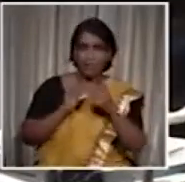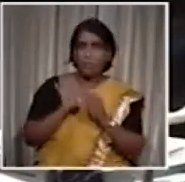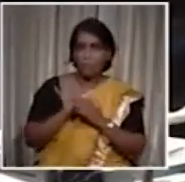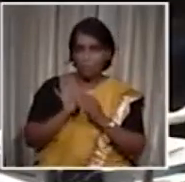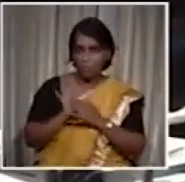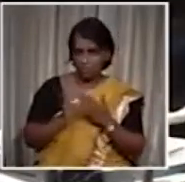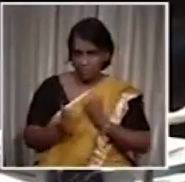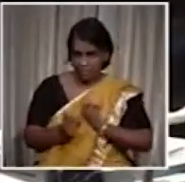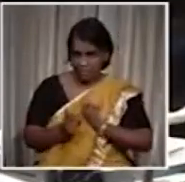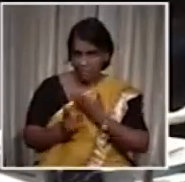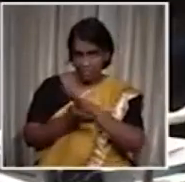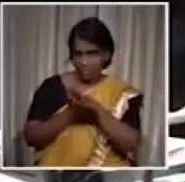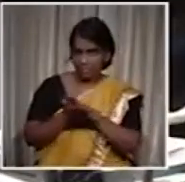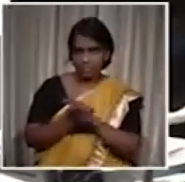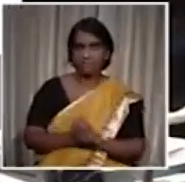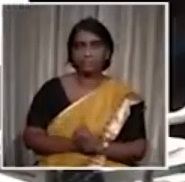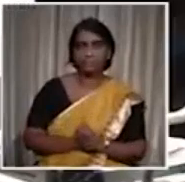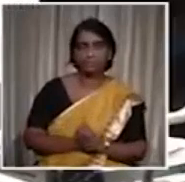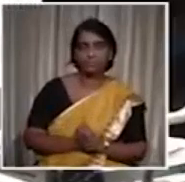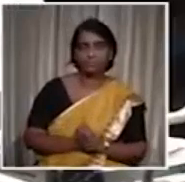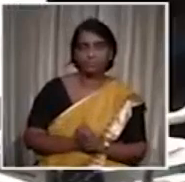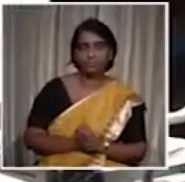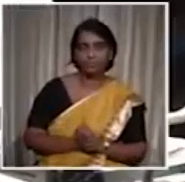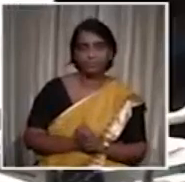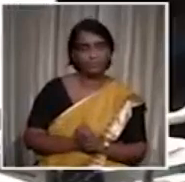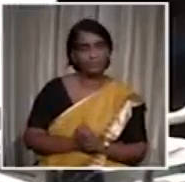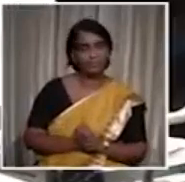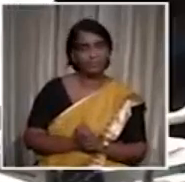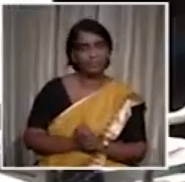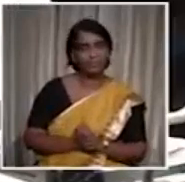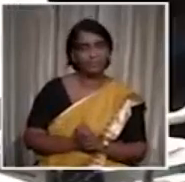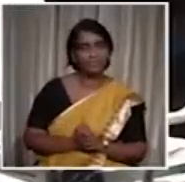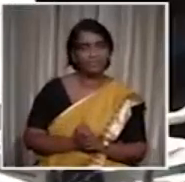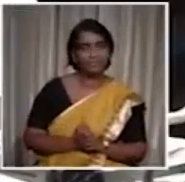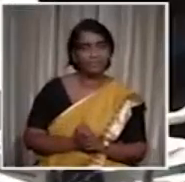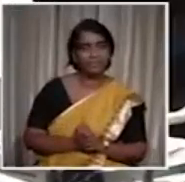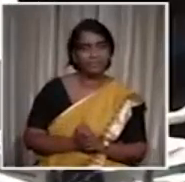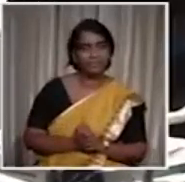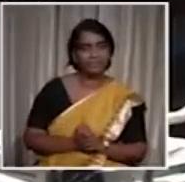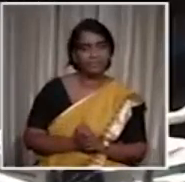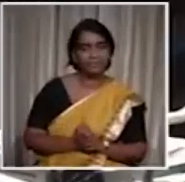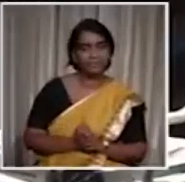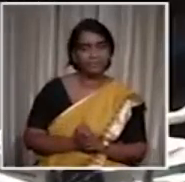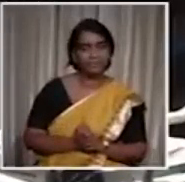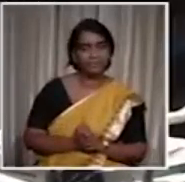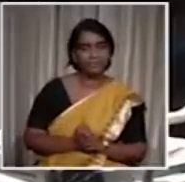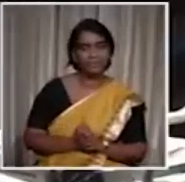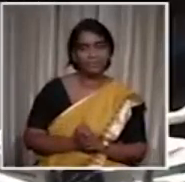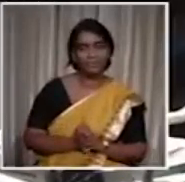semata itu mama berdiri nama ini berdiri kerana saatan Vedam odu keredi.